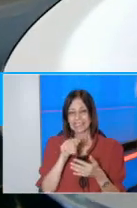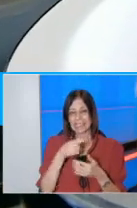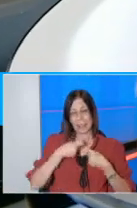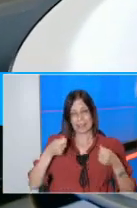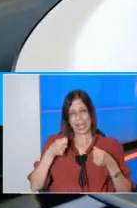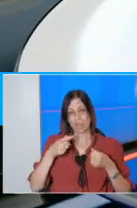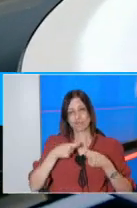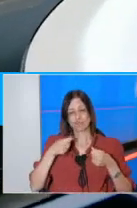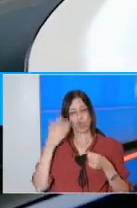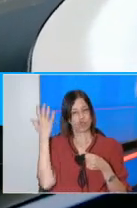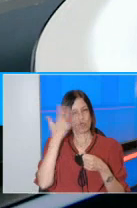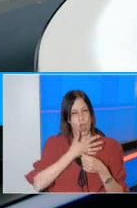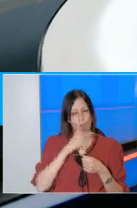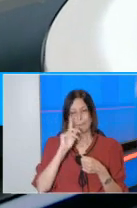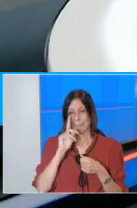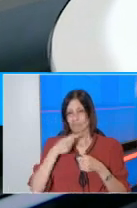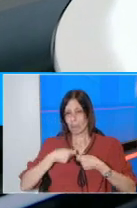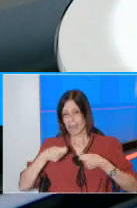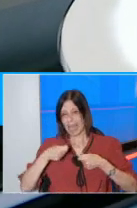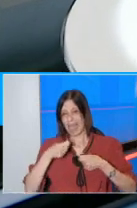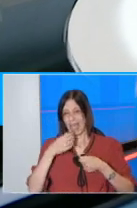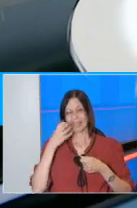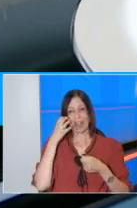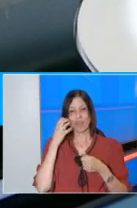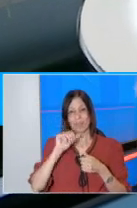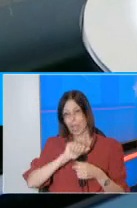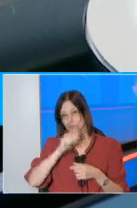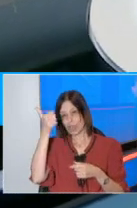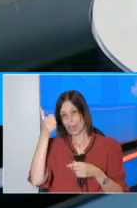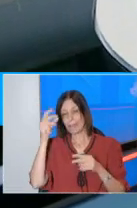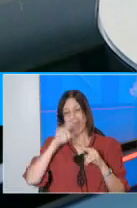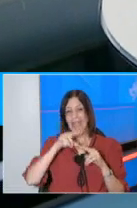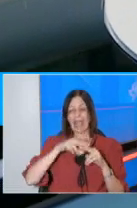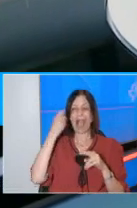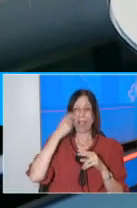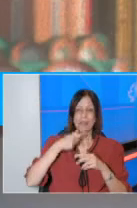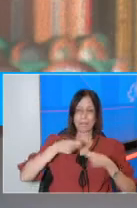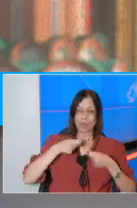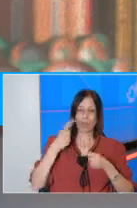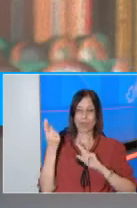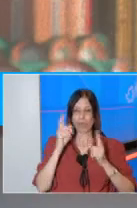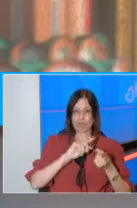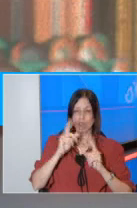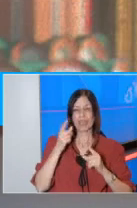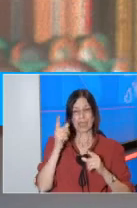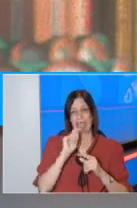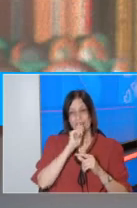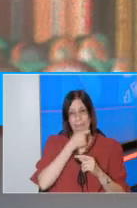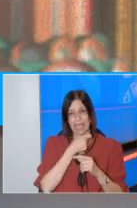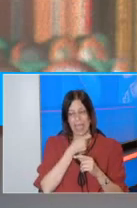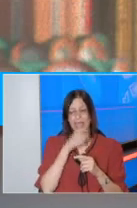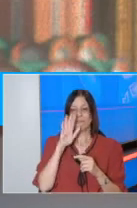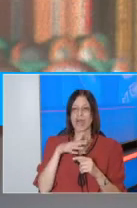השחור, ובעצם מי שמכר את הטלפונים הראשונים, ואז עבריינים מכרו את זה אחד לשני, זה ה-FBI